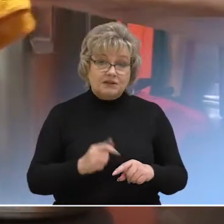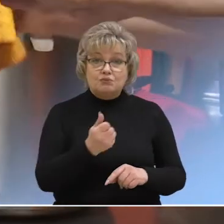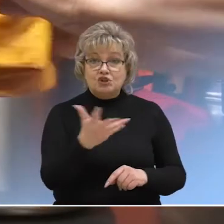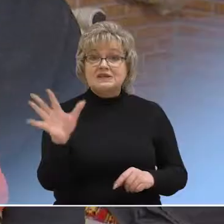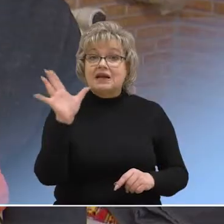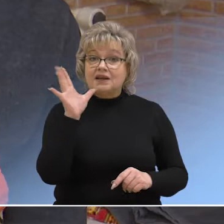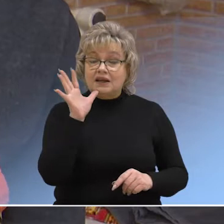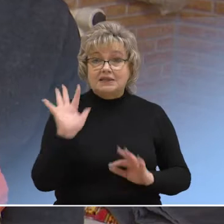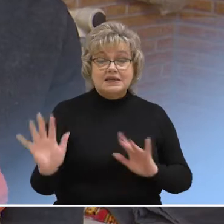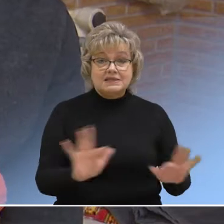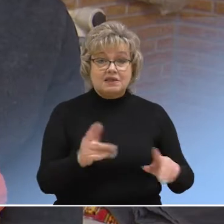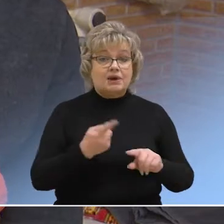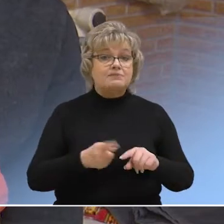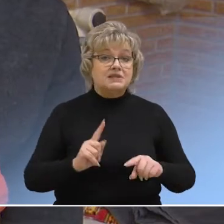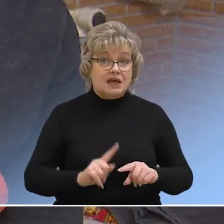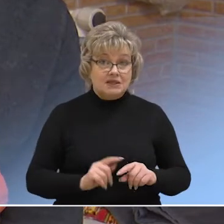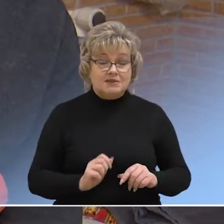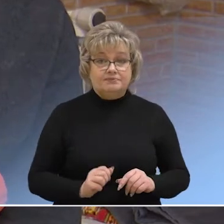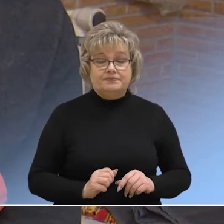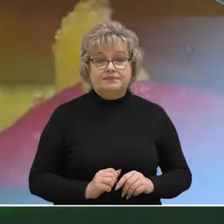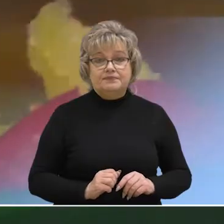лет занимаемся этим.